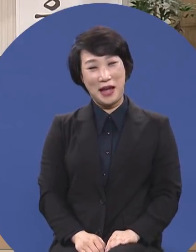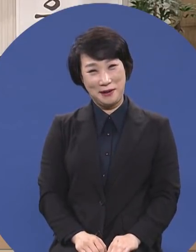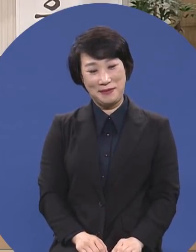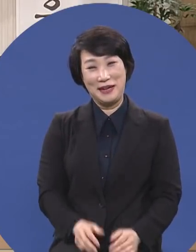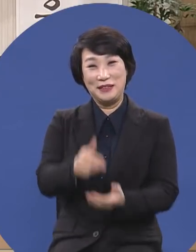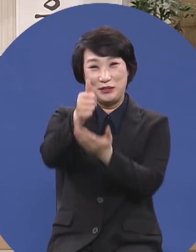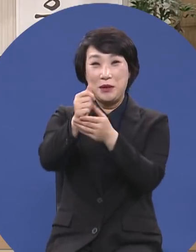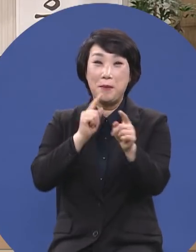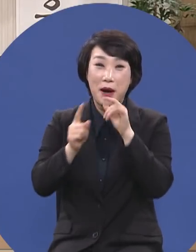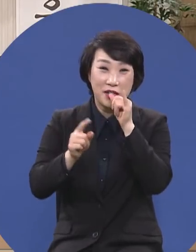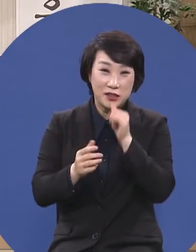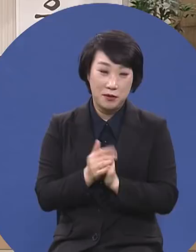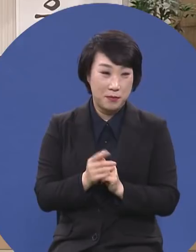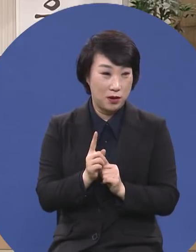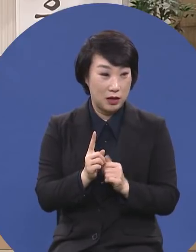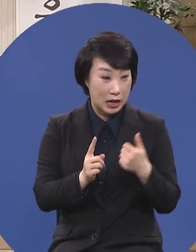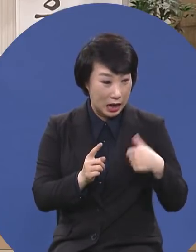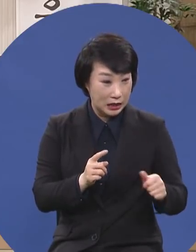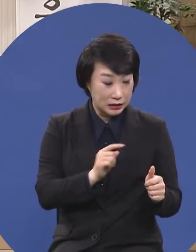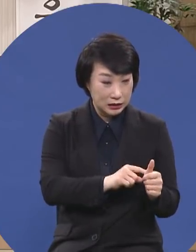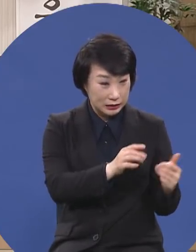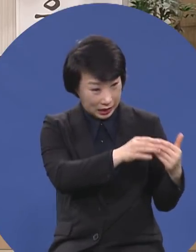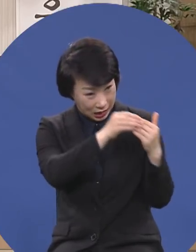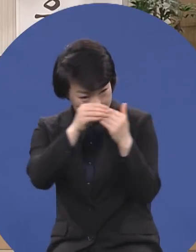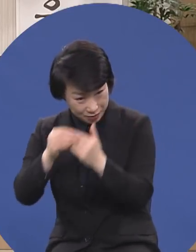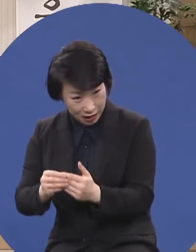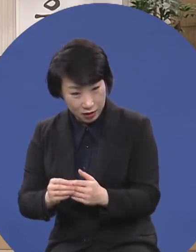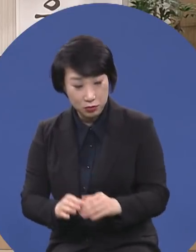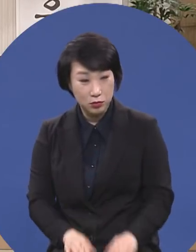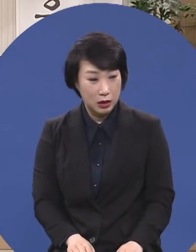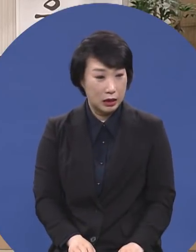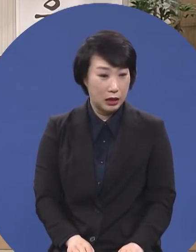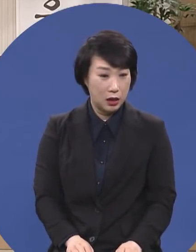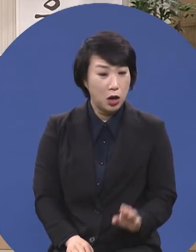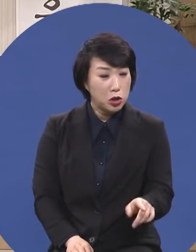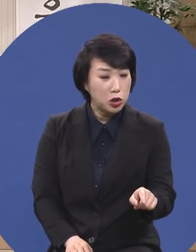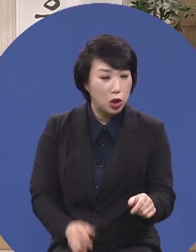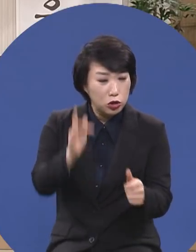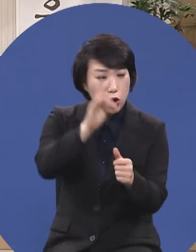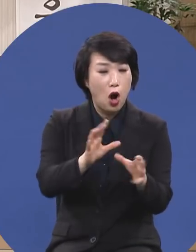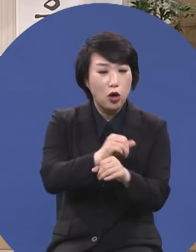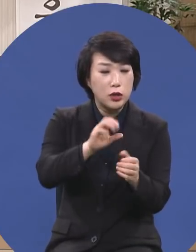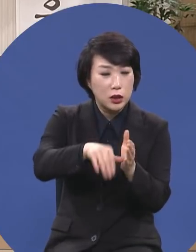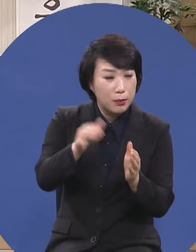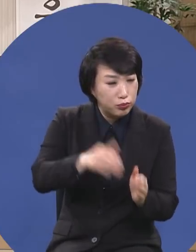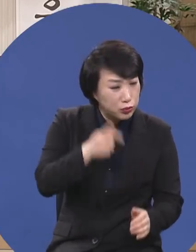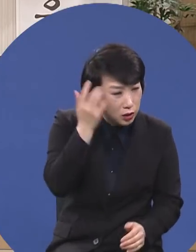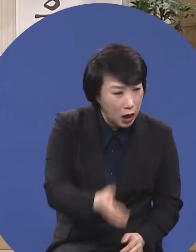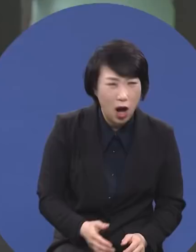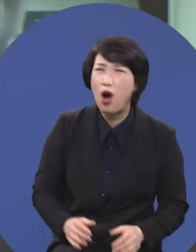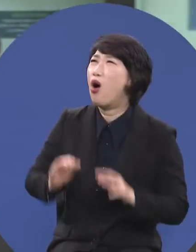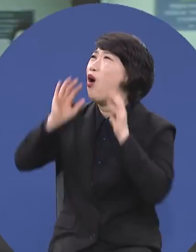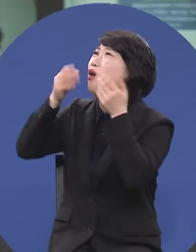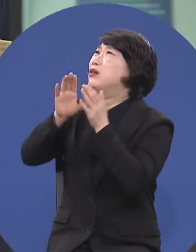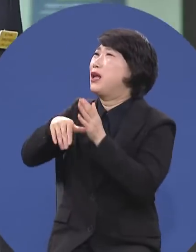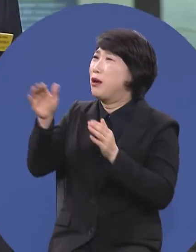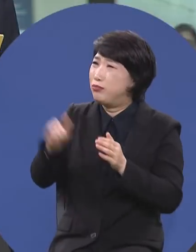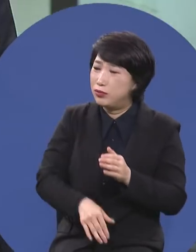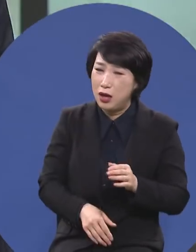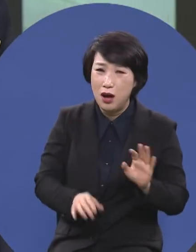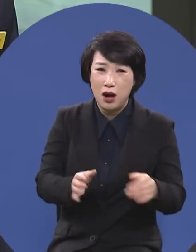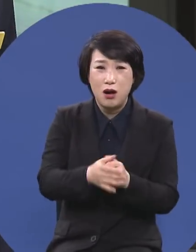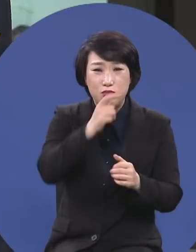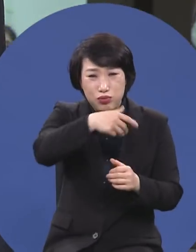주님 말씀하십니다. 아이를 내게 데려오너라. 데려왔습니다. 언제부터 그러냐? 어려서부터입니다.